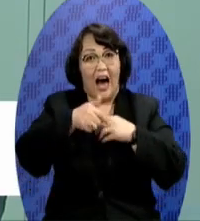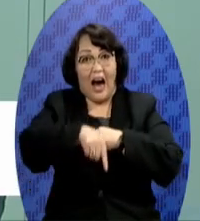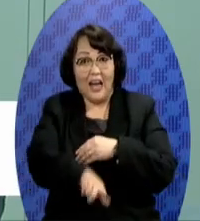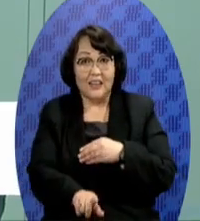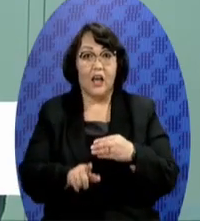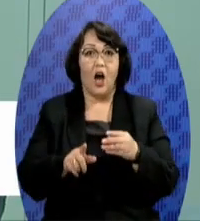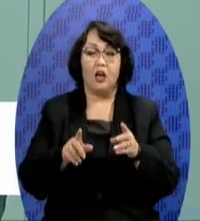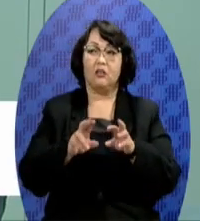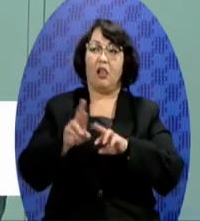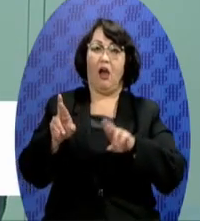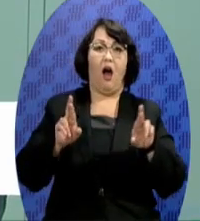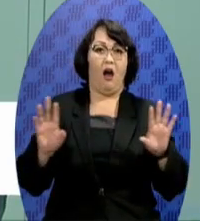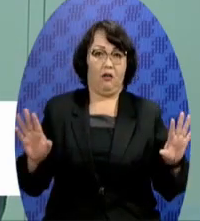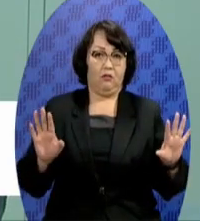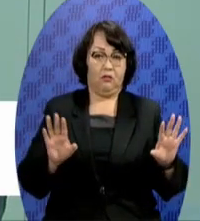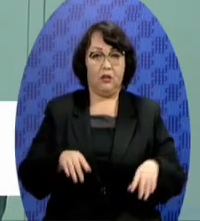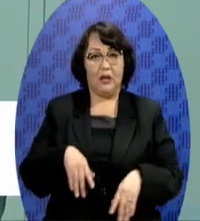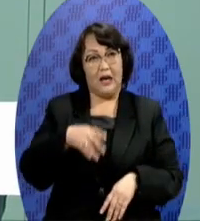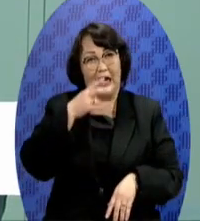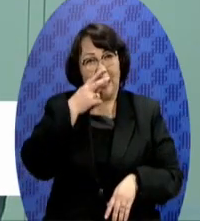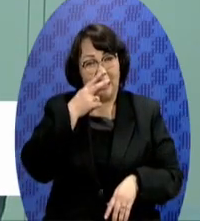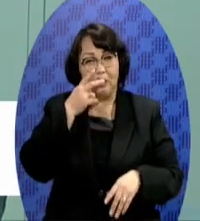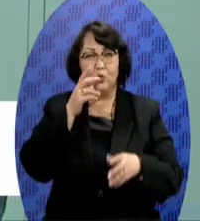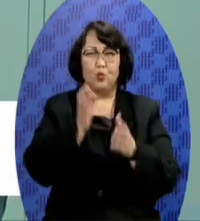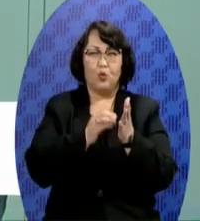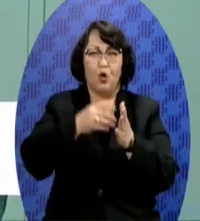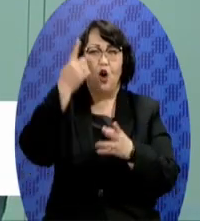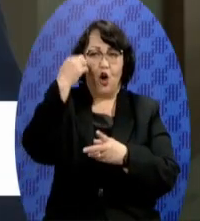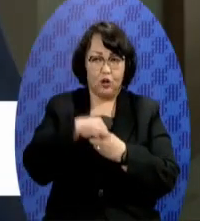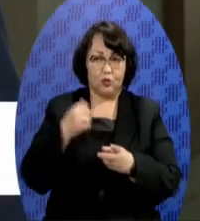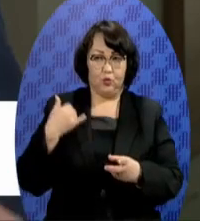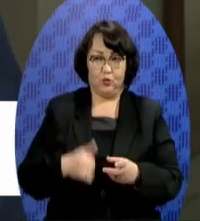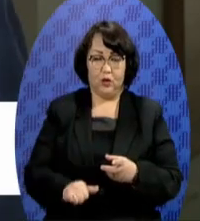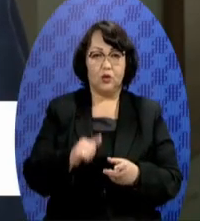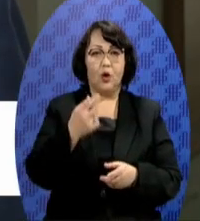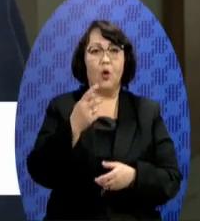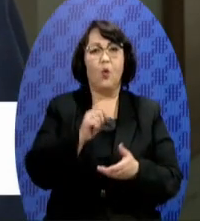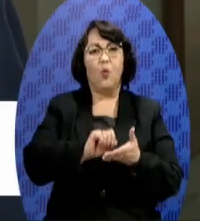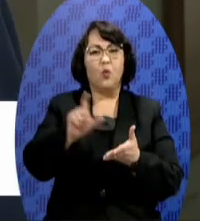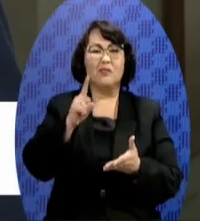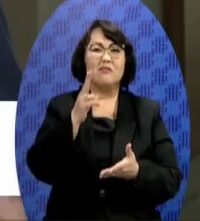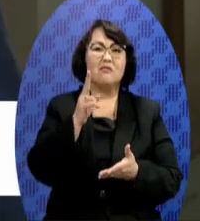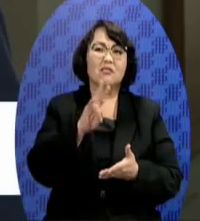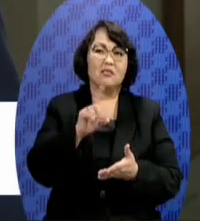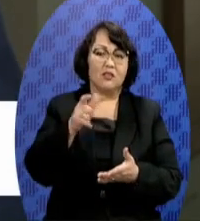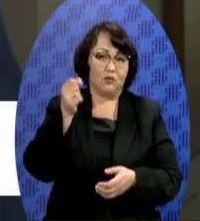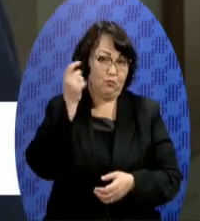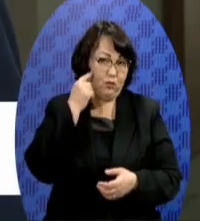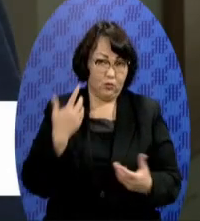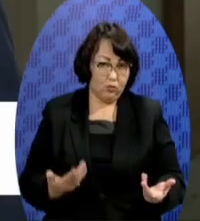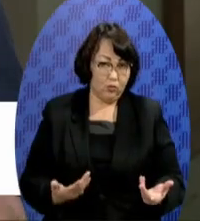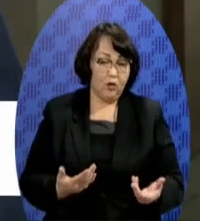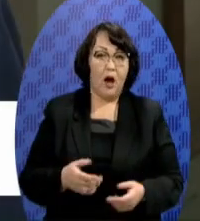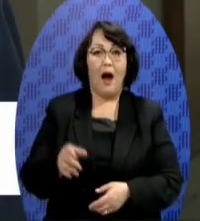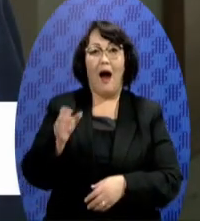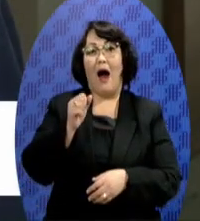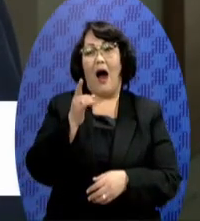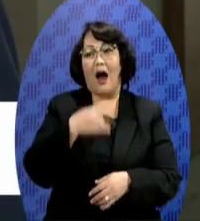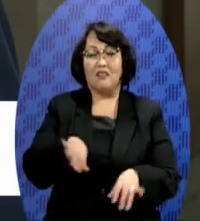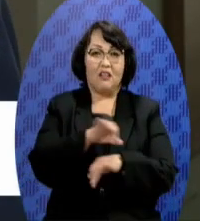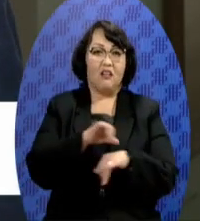өнөөдөр дутуу ойлгосон дээрээс үндэсний мэдхгүй. Жишээлбэл соёл байна. Ардынхан соёлдөө тулгуурлаад дэлхийд